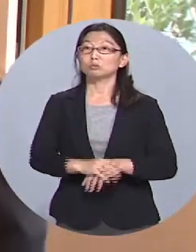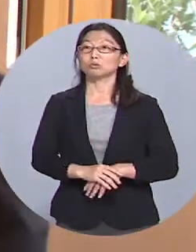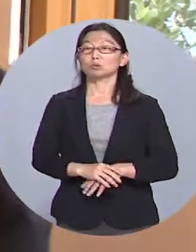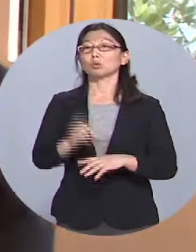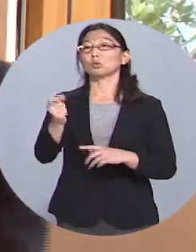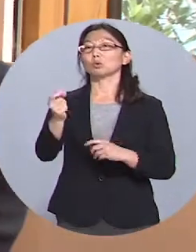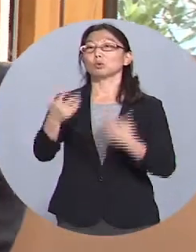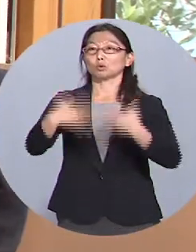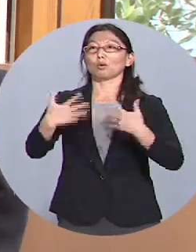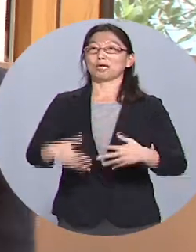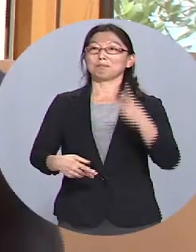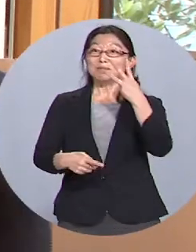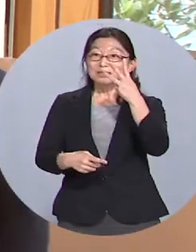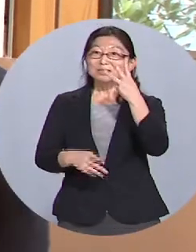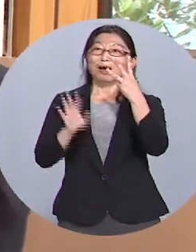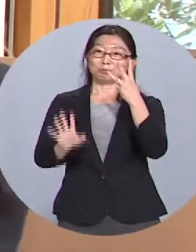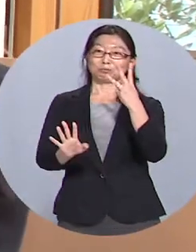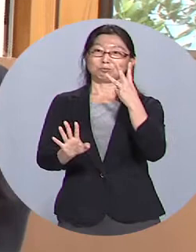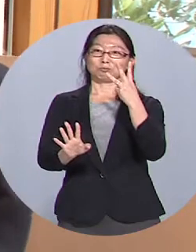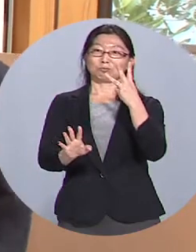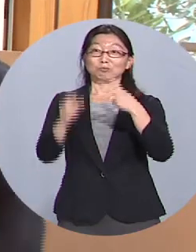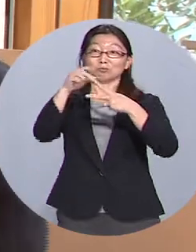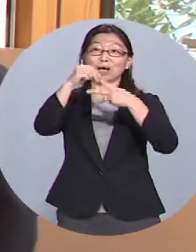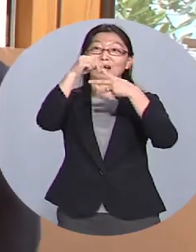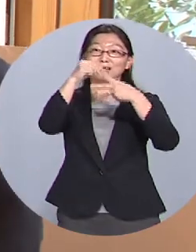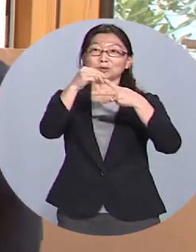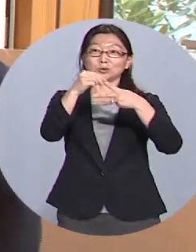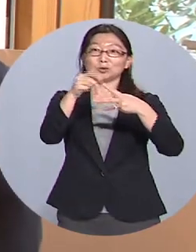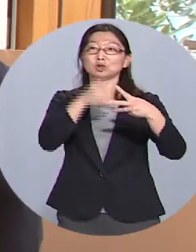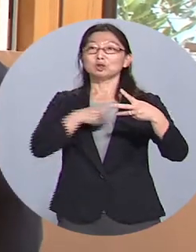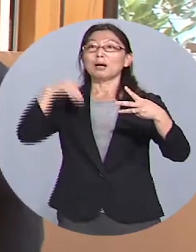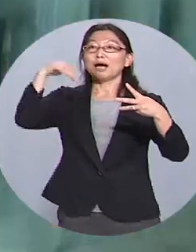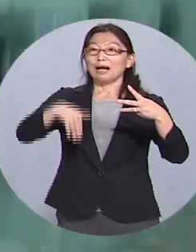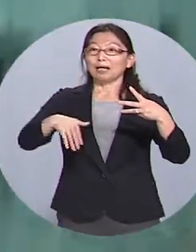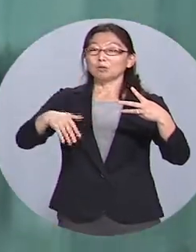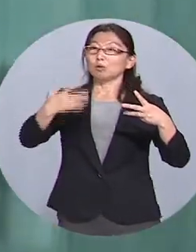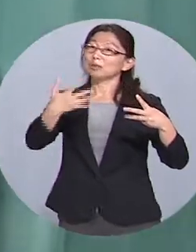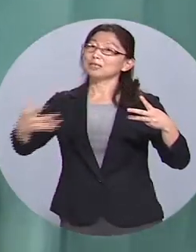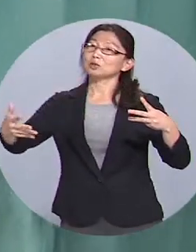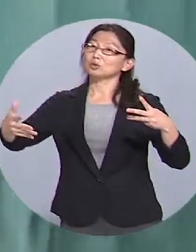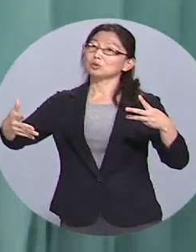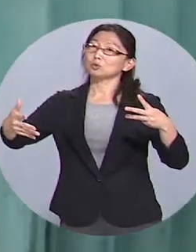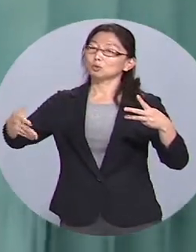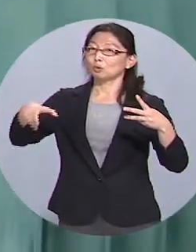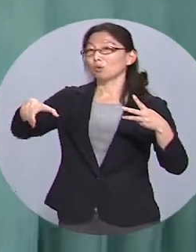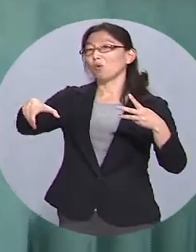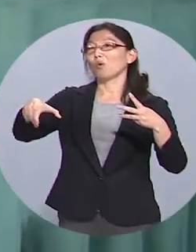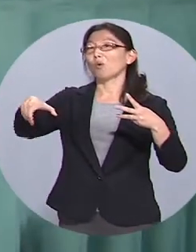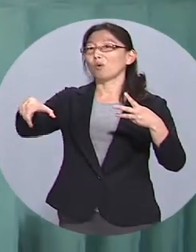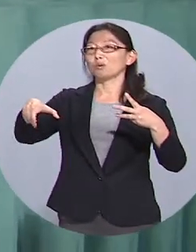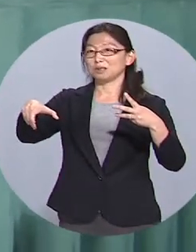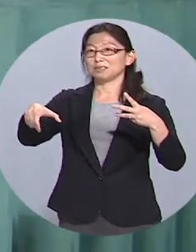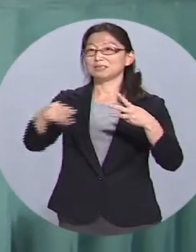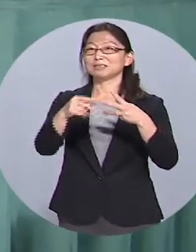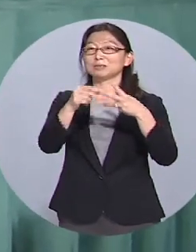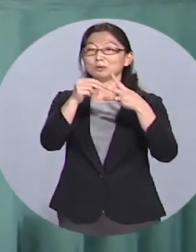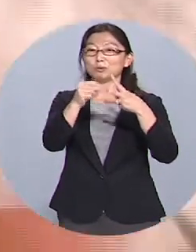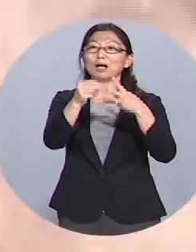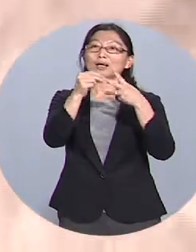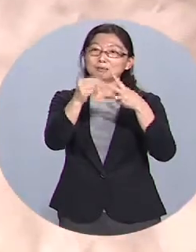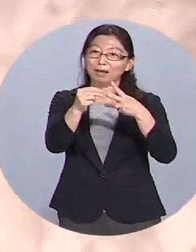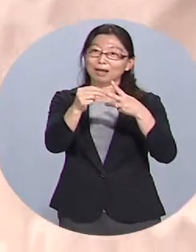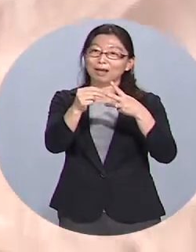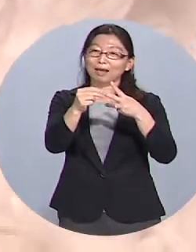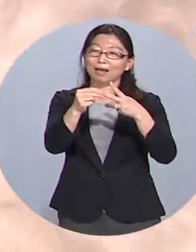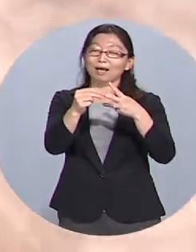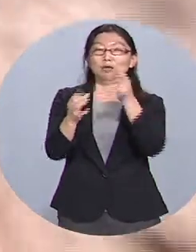雪熊には条件が3つあります。はい、1つ目が熊谷の美味しい水を使った氷を使っていること。で、2つ目が